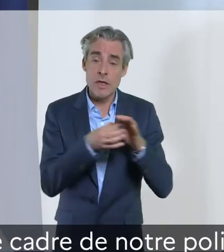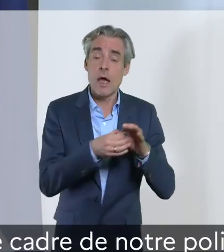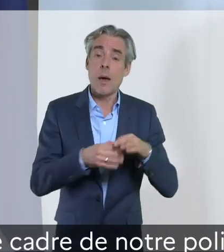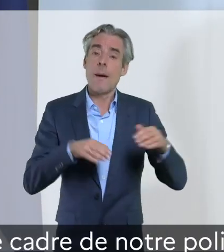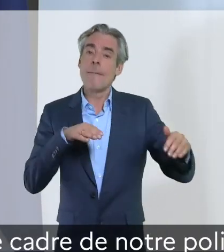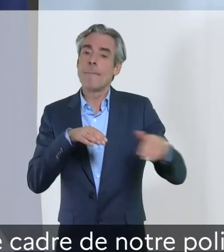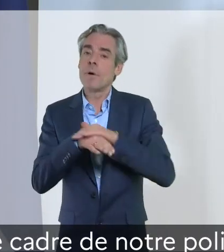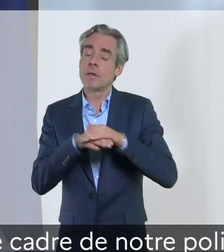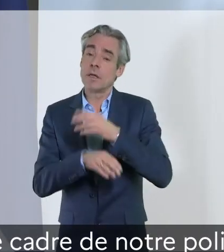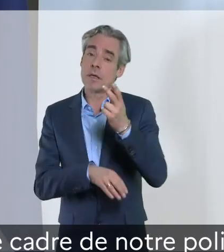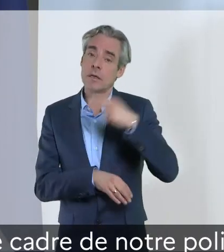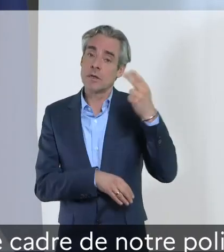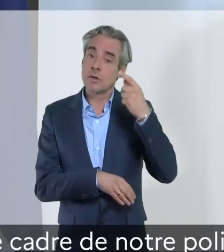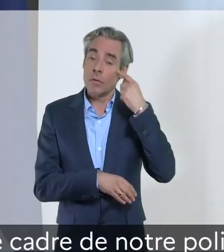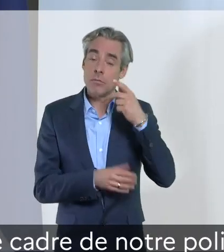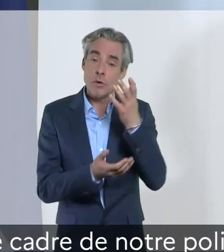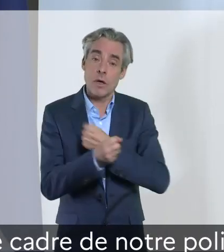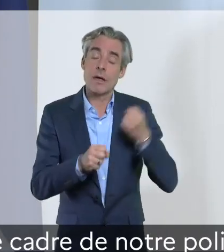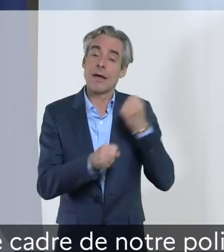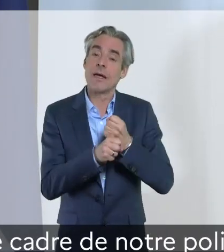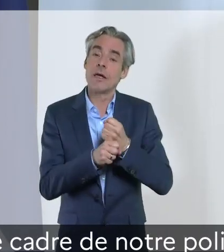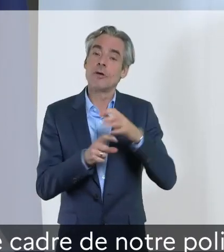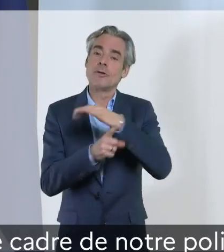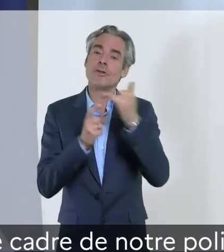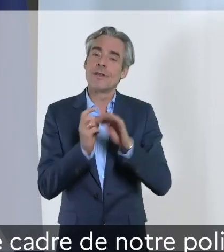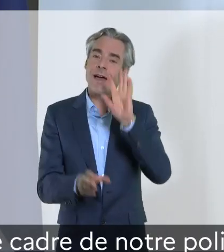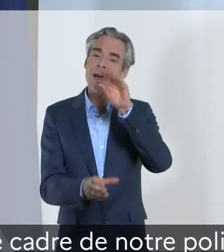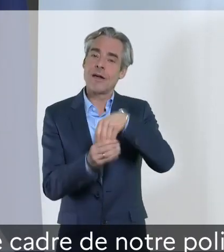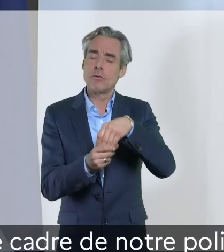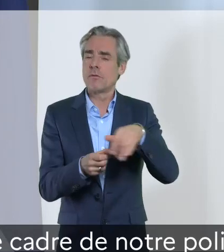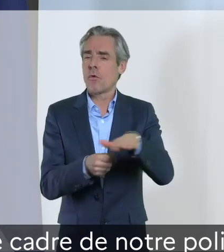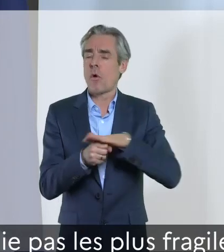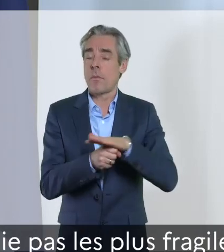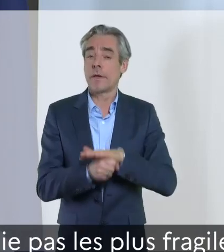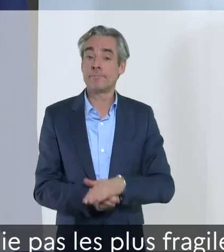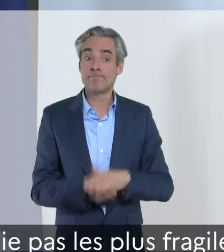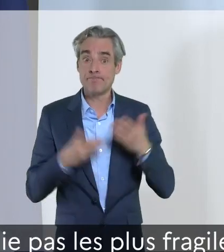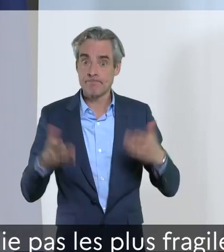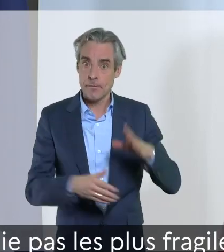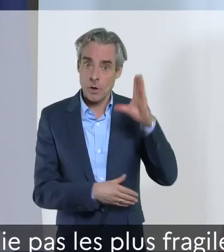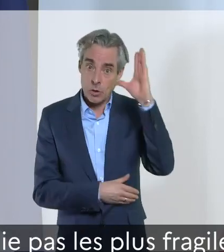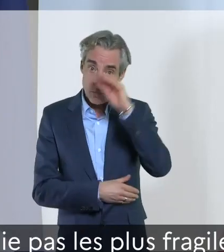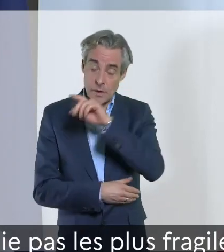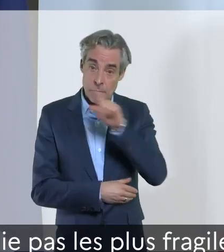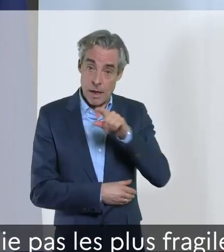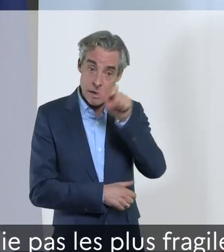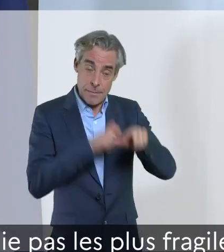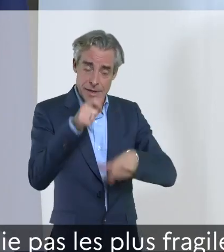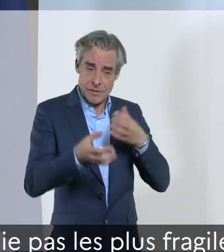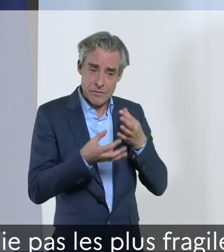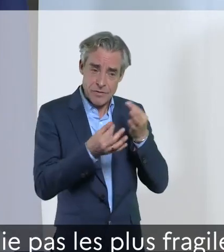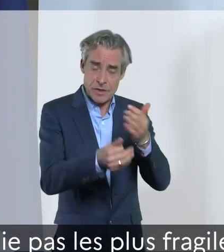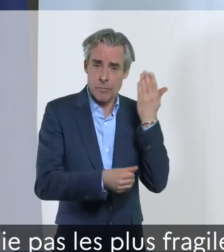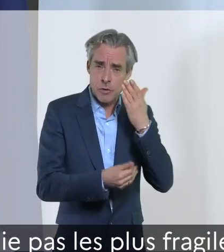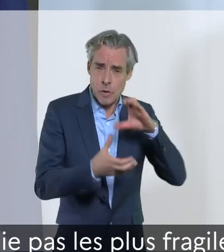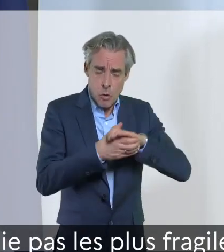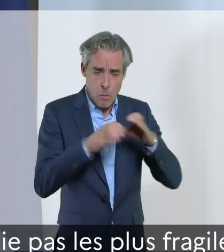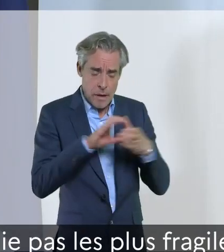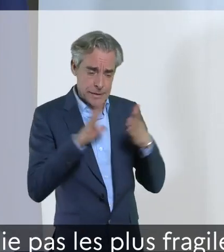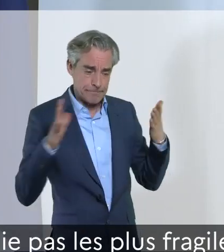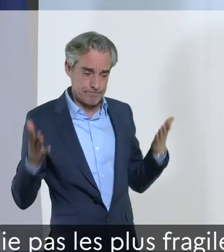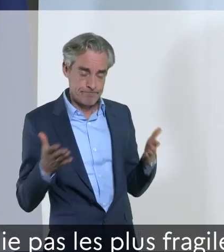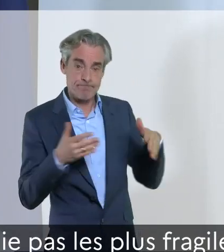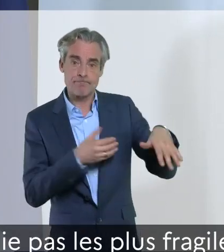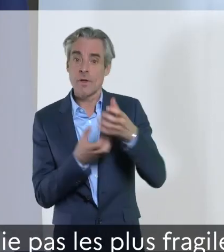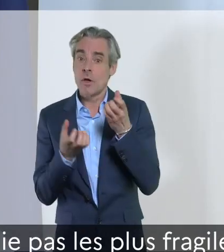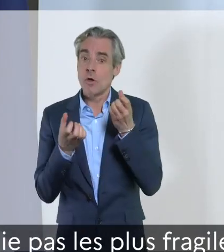le cadre de notre politique nationale pour construire une société inclusive. Je n'oublie pas les plus fragiles, aux besoins les plus